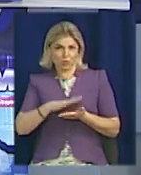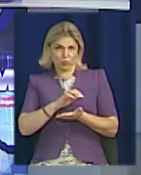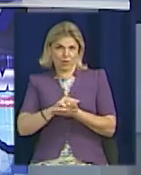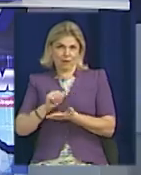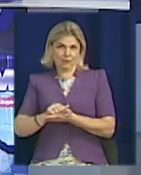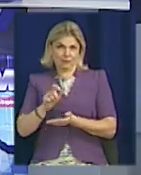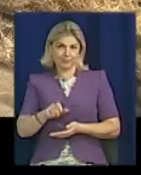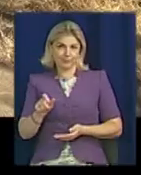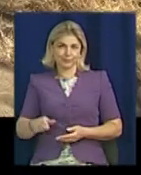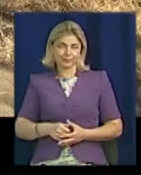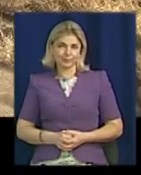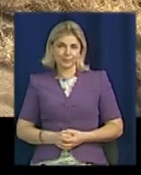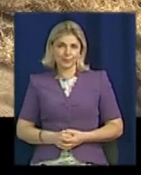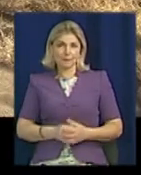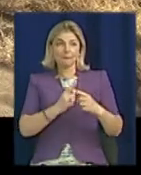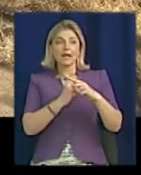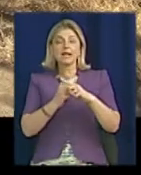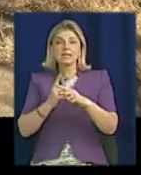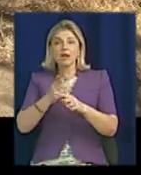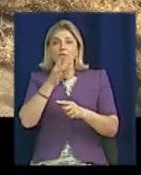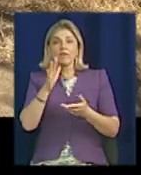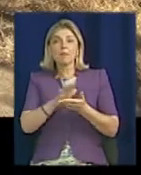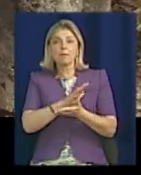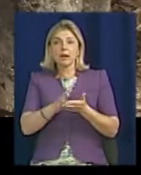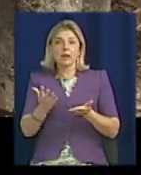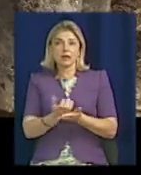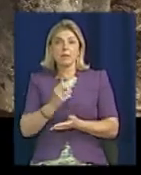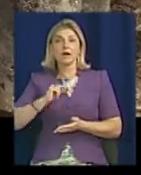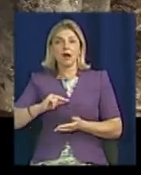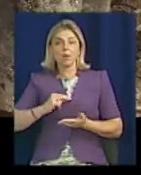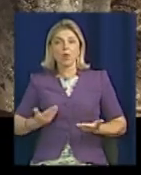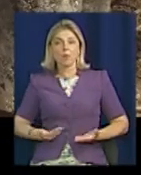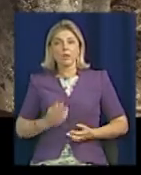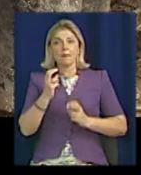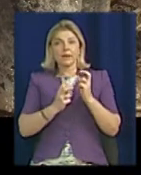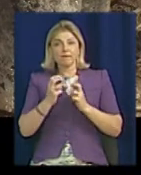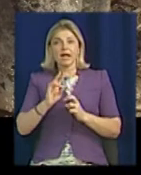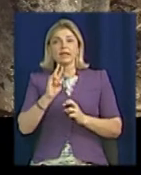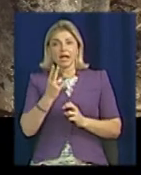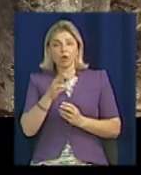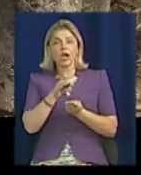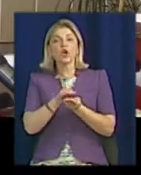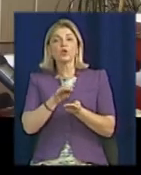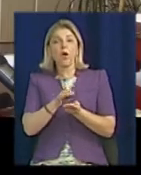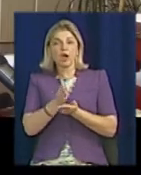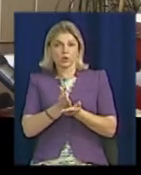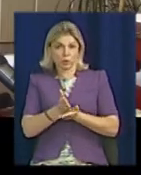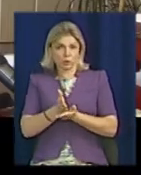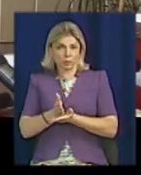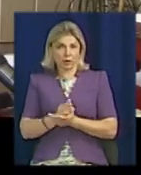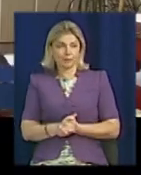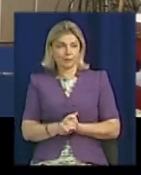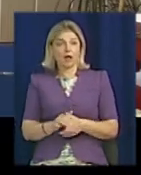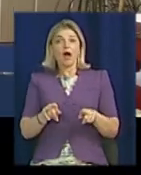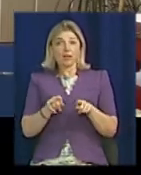кореспонденти. Хрести під час прибирання знайшли співробітники комунального підприємства «Миколаївська ритуальна служба». Отак і